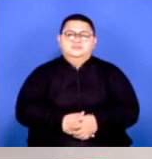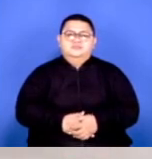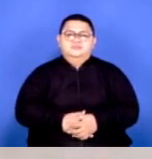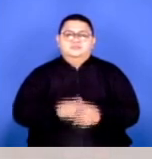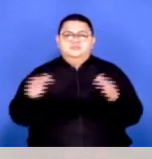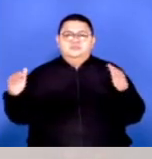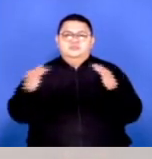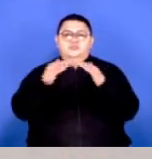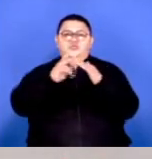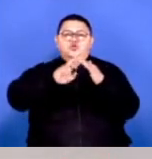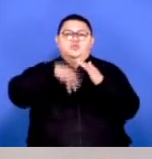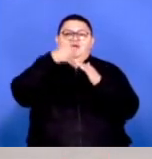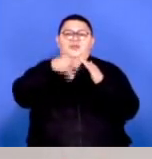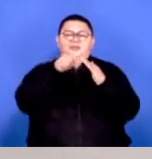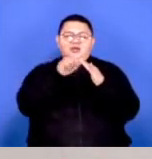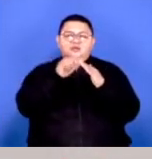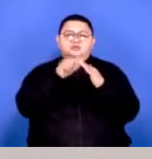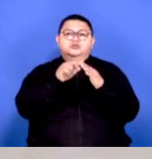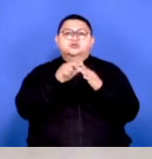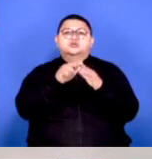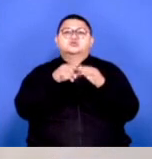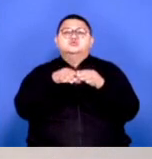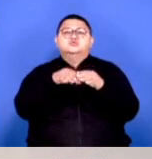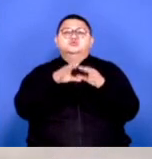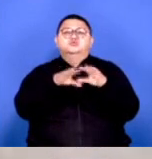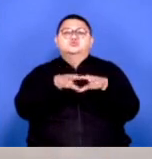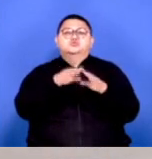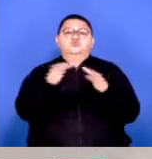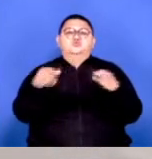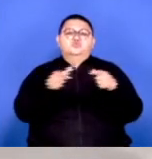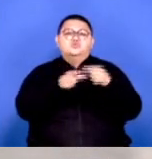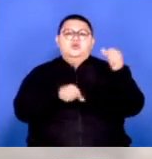Gunung Marapi, Sumatera Barat berstatus siaga atau level 3.